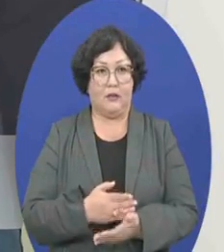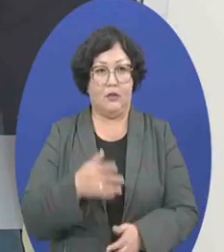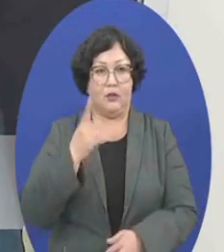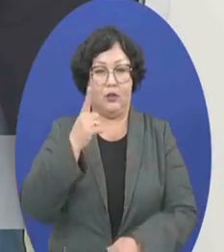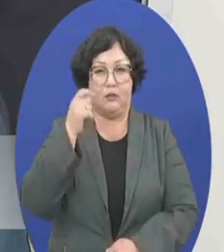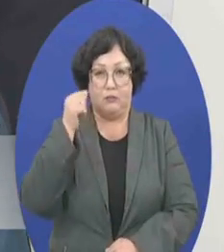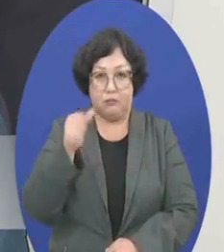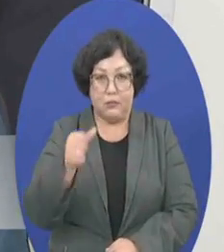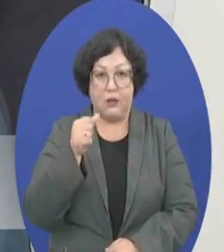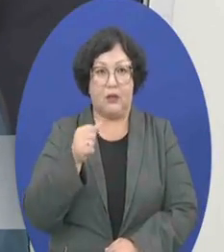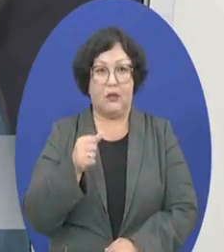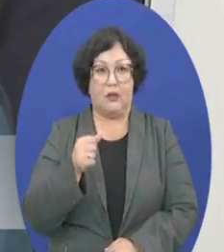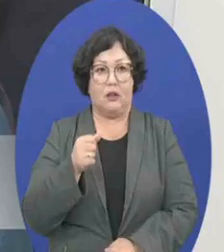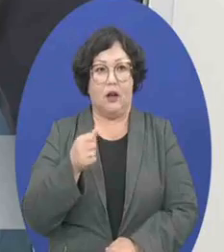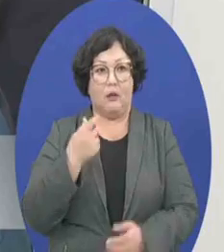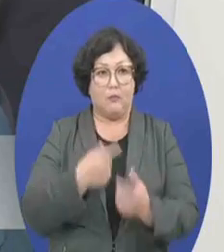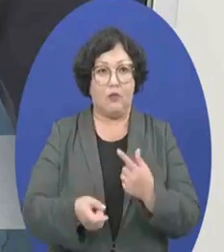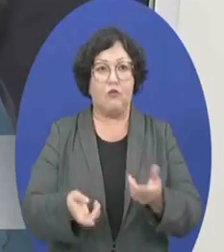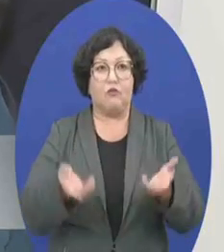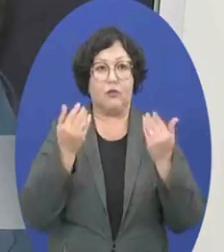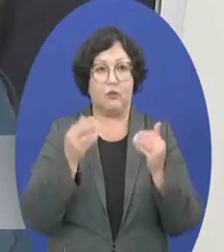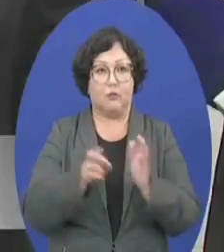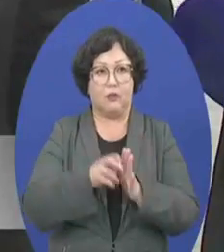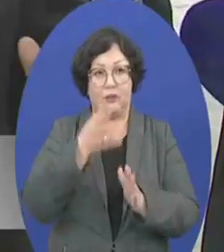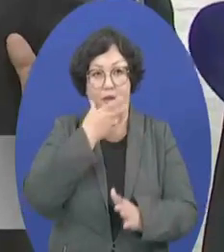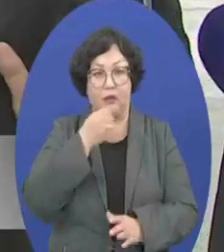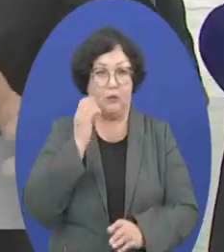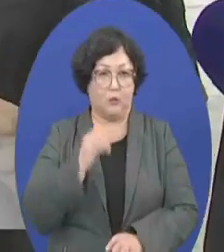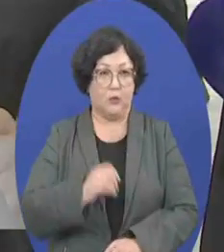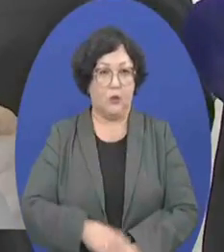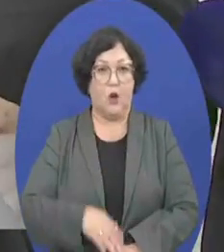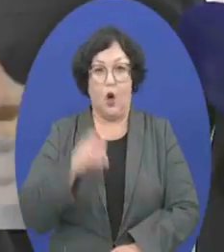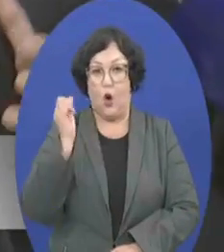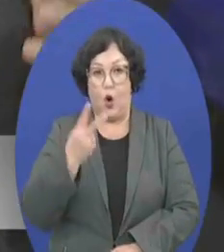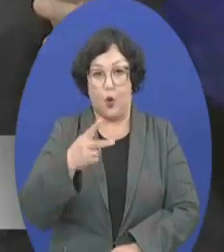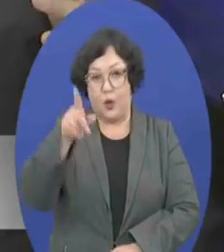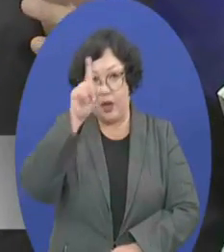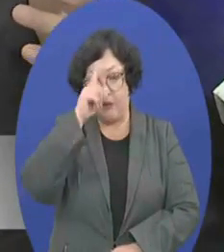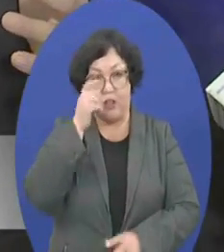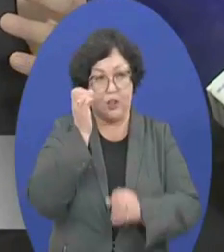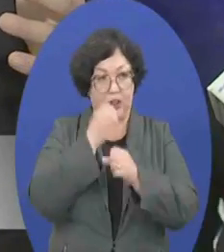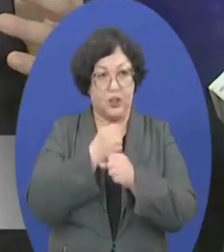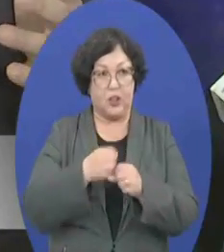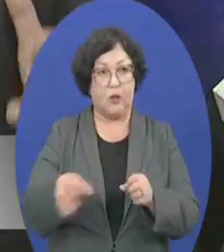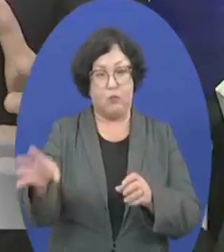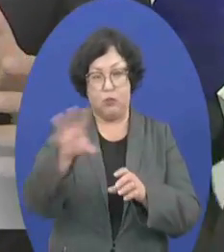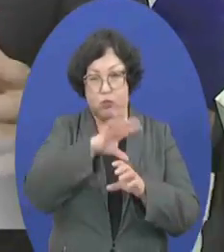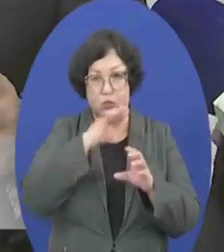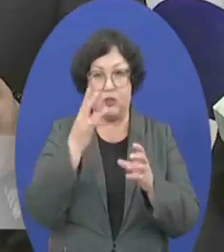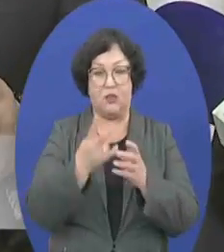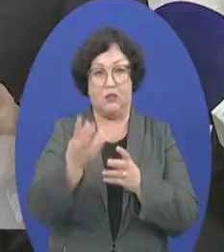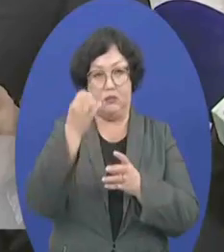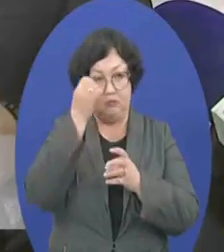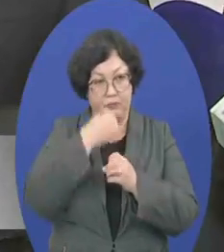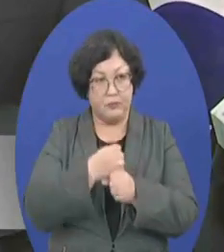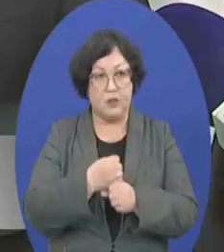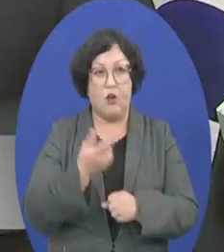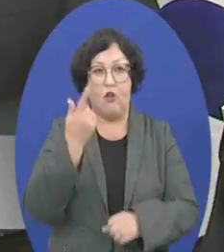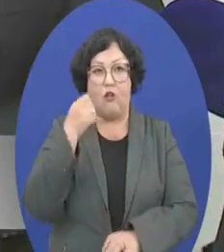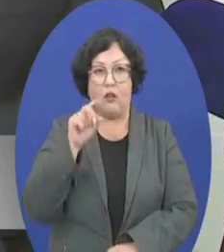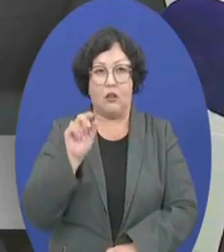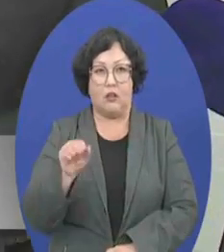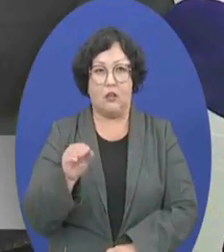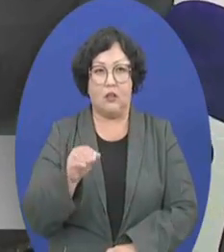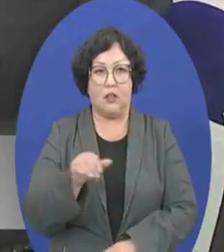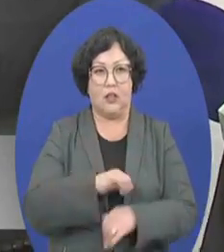Бараг нэг конак дараал явчихж байгаа юм шиг тийм гоё юм бэ. 2-р эмнэлэг одоо энэ чинь бүх шинжилгээнүүд нэгтгэсэн байгаа. Одоо миний хувьд шахаад байгаа